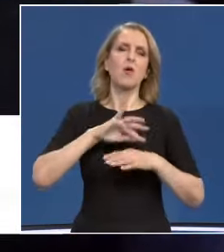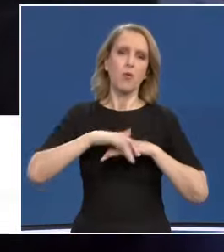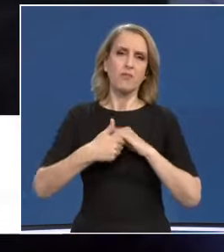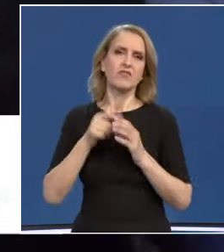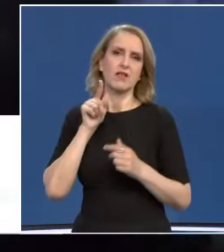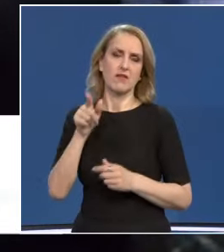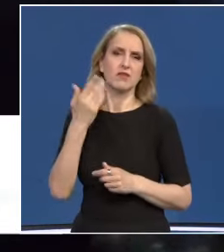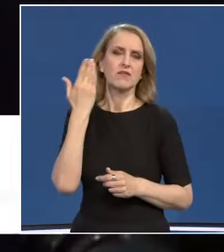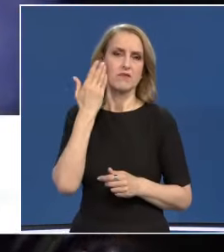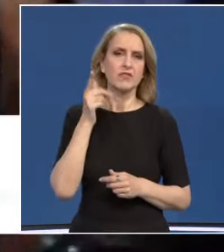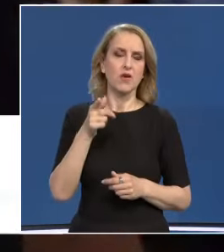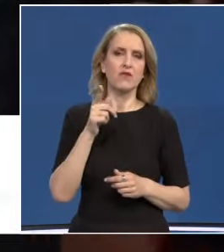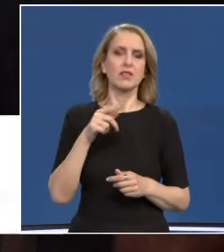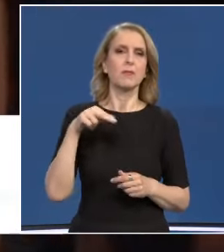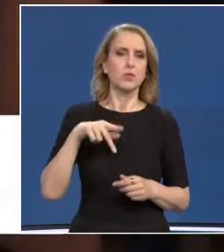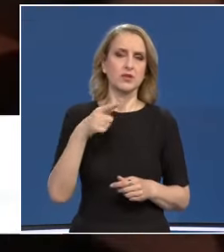смъртта на опозиционера.